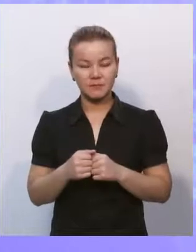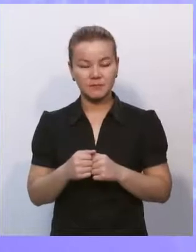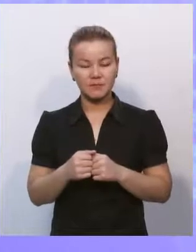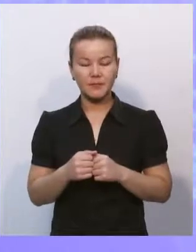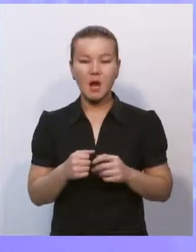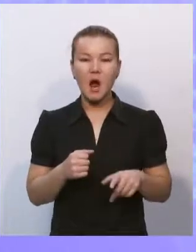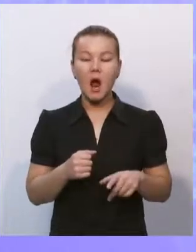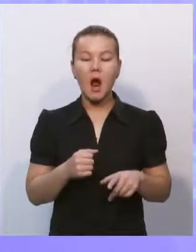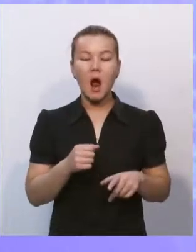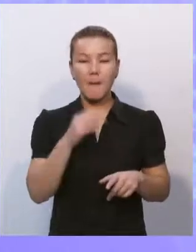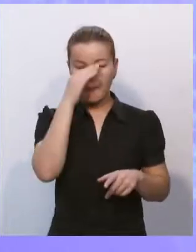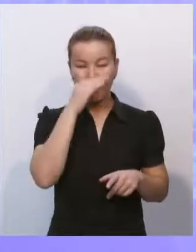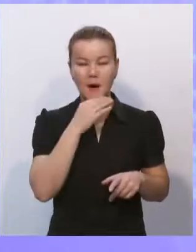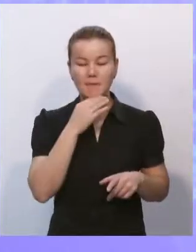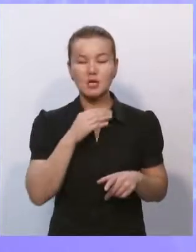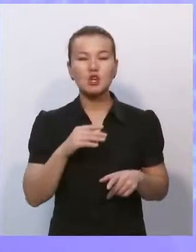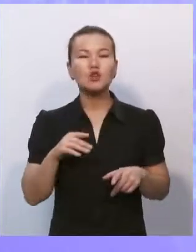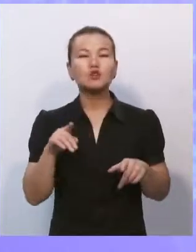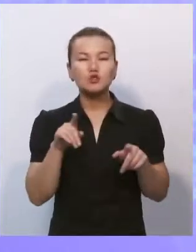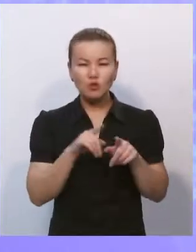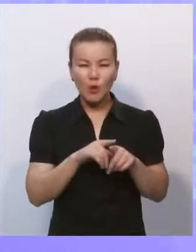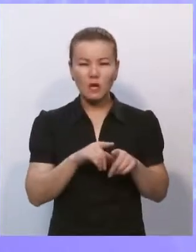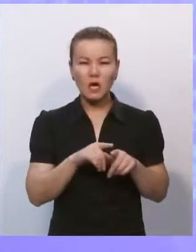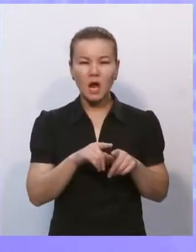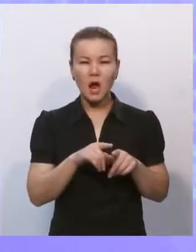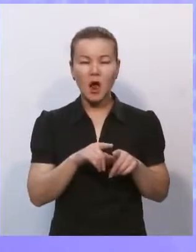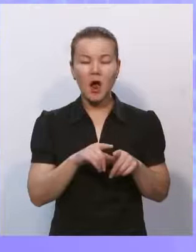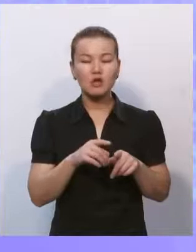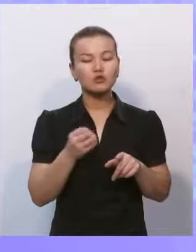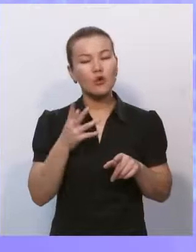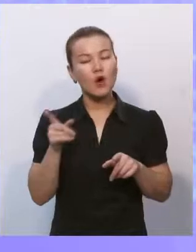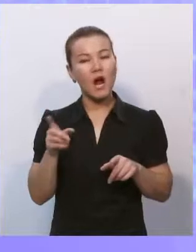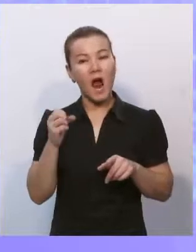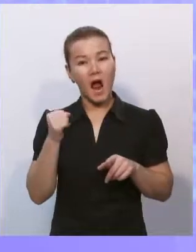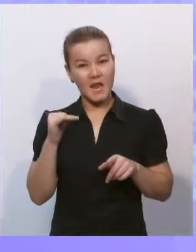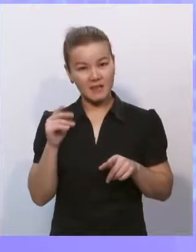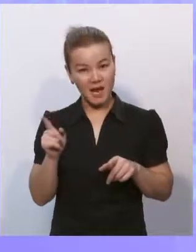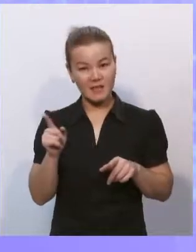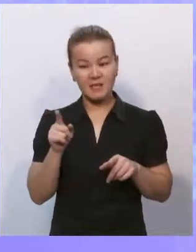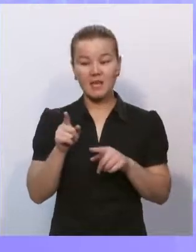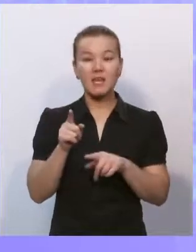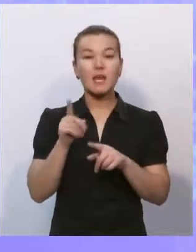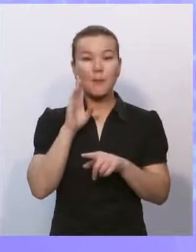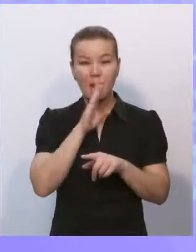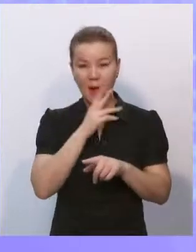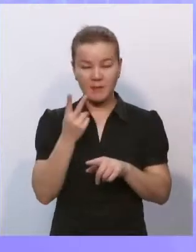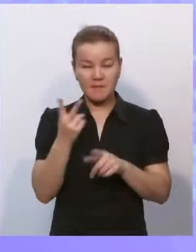об api столько сколько idoney и маме вместе